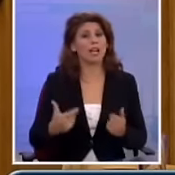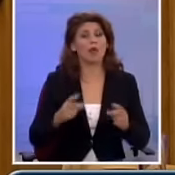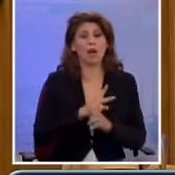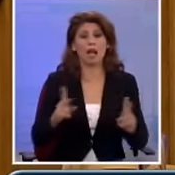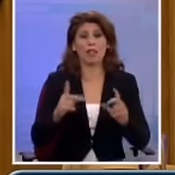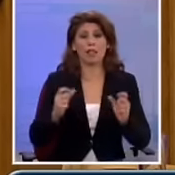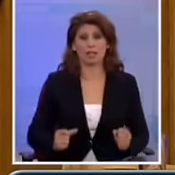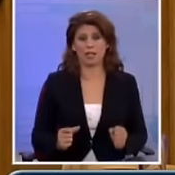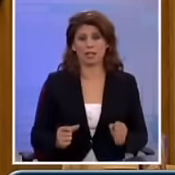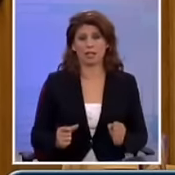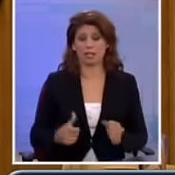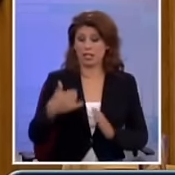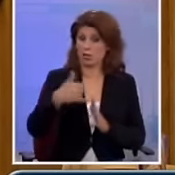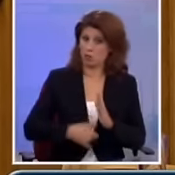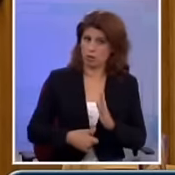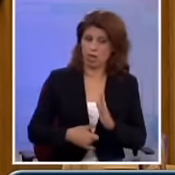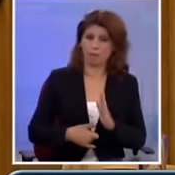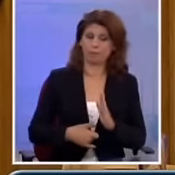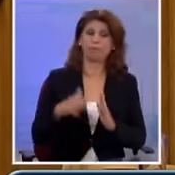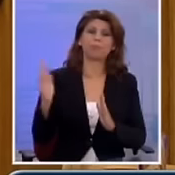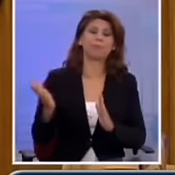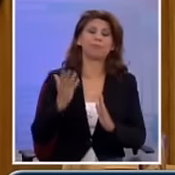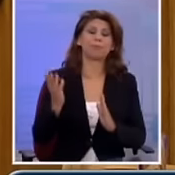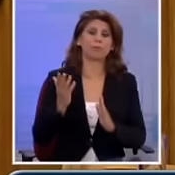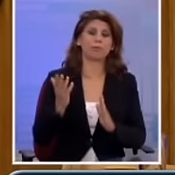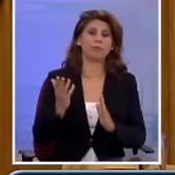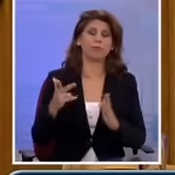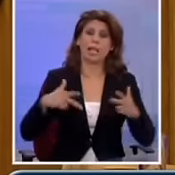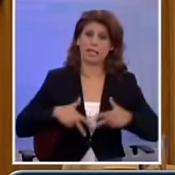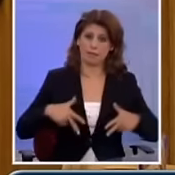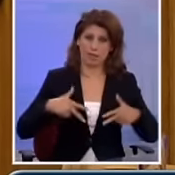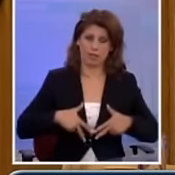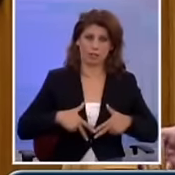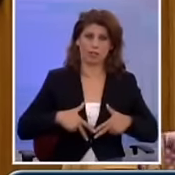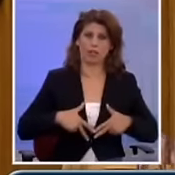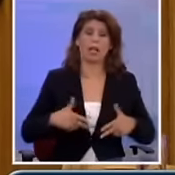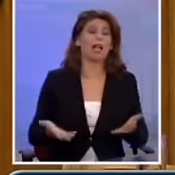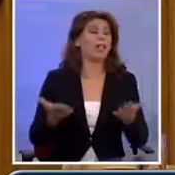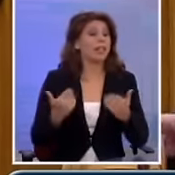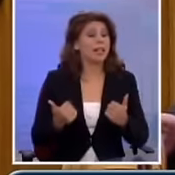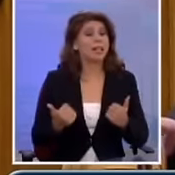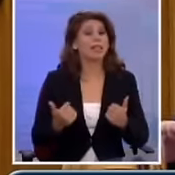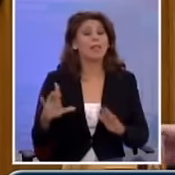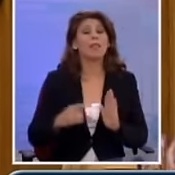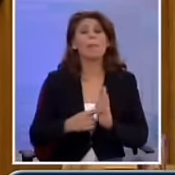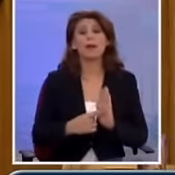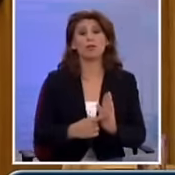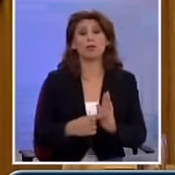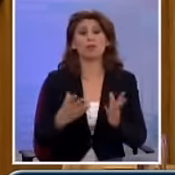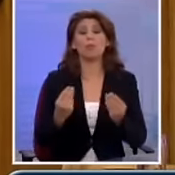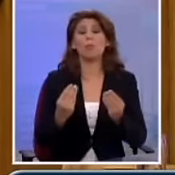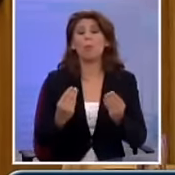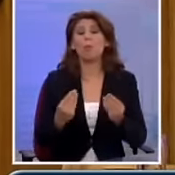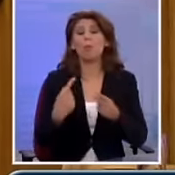θέση επί της ουσίας για το ότι δήθεν η κυβέρνηση δεν είχε και δεν παρουσίασε